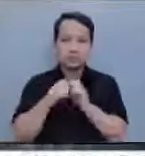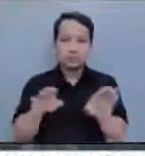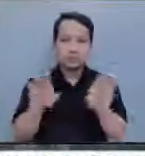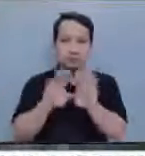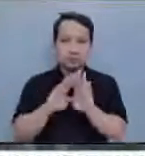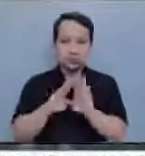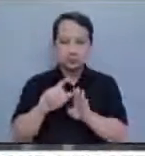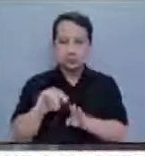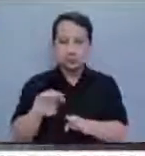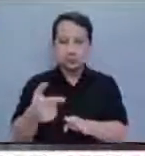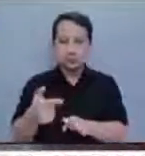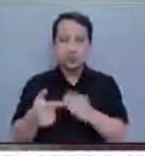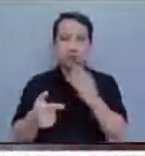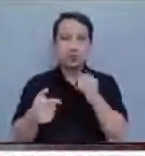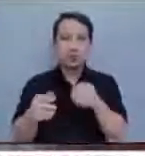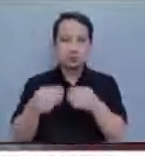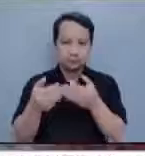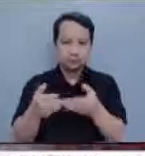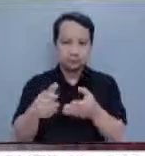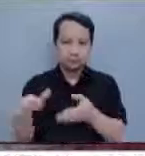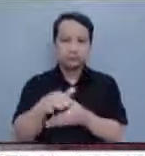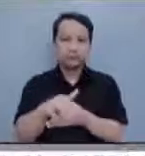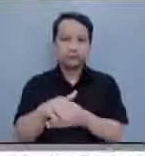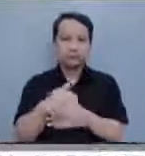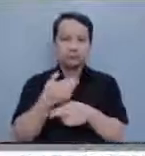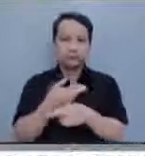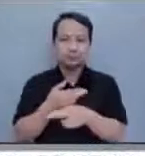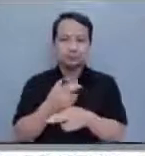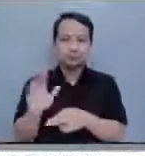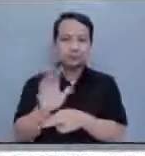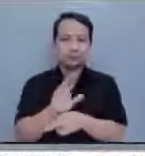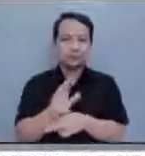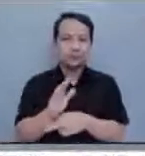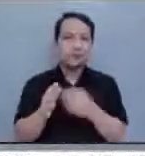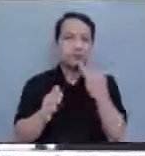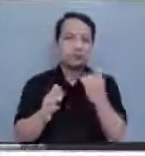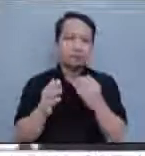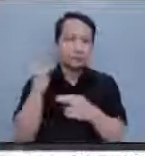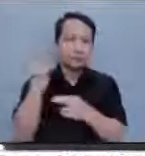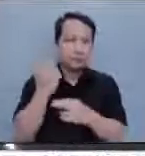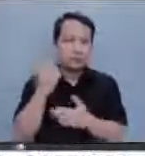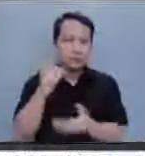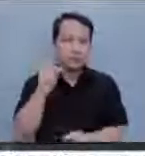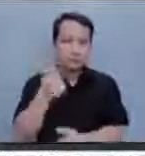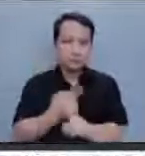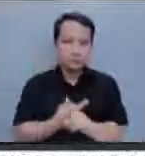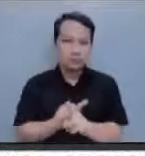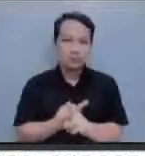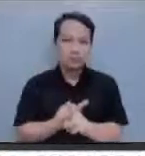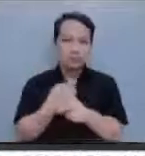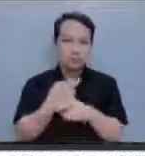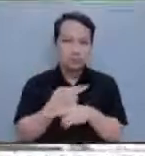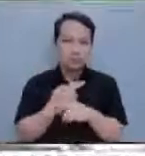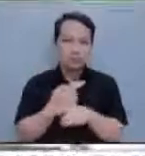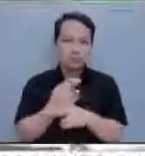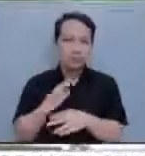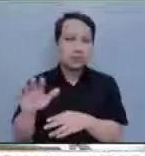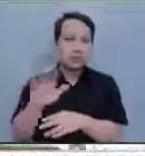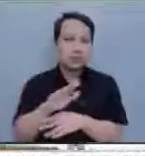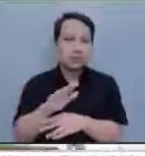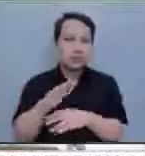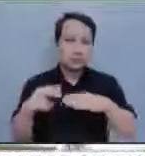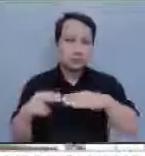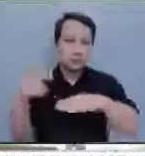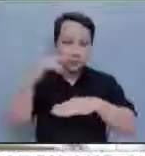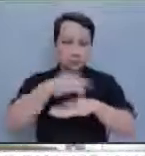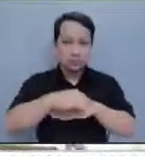Flyover para bigyan daan ang pagsasaayos nito. Ani, aabot ng isang buwan ang pagkukumpuni sa flyover dahil